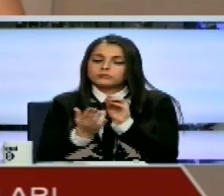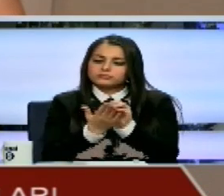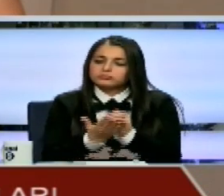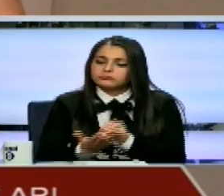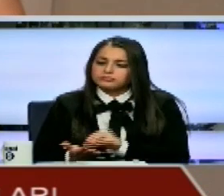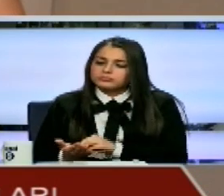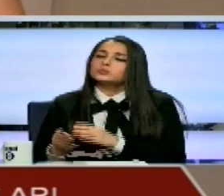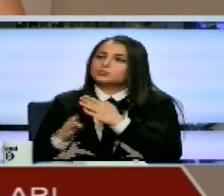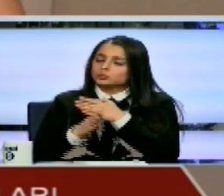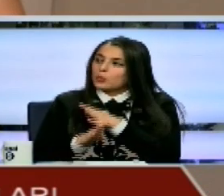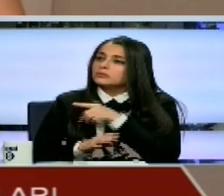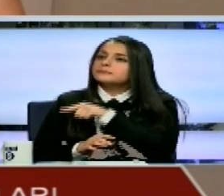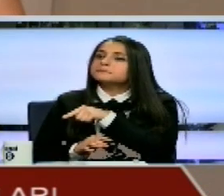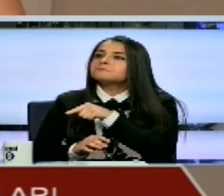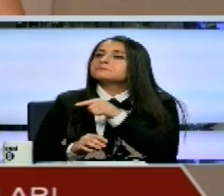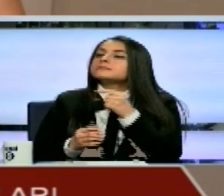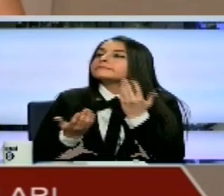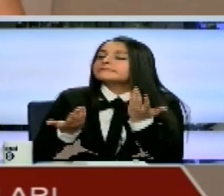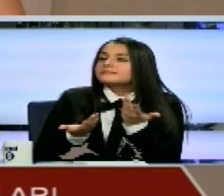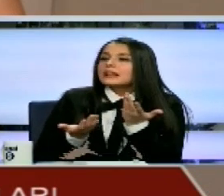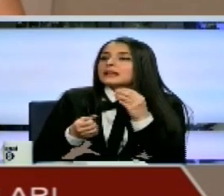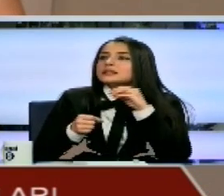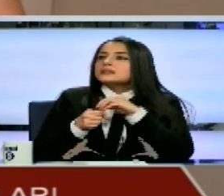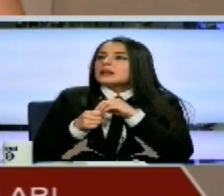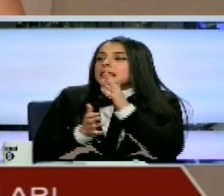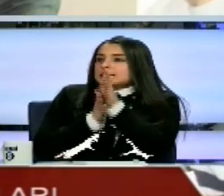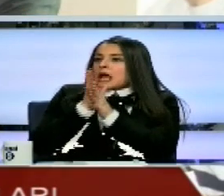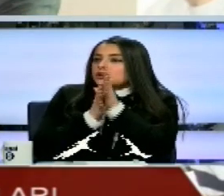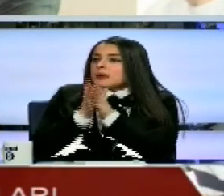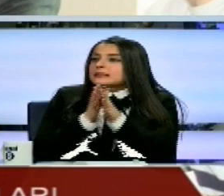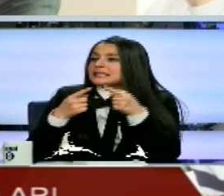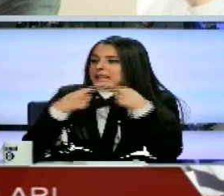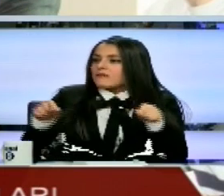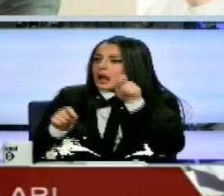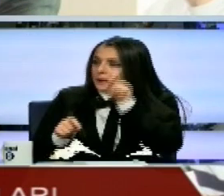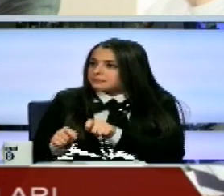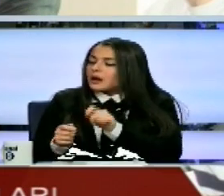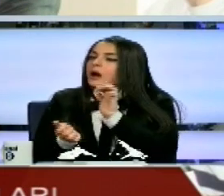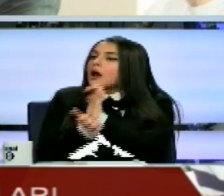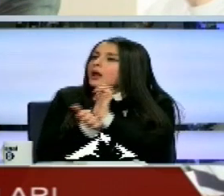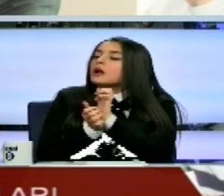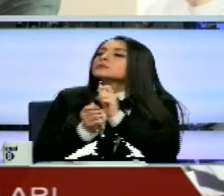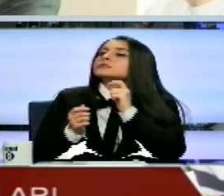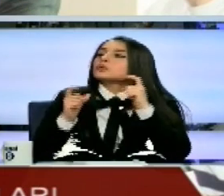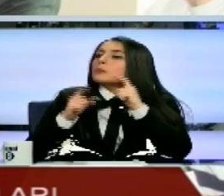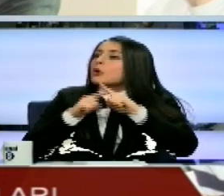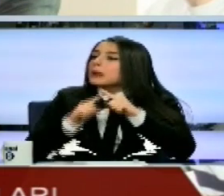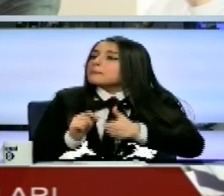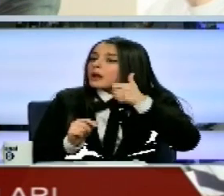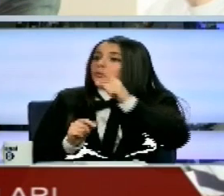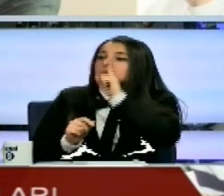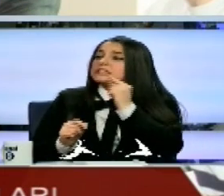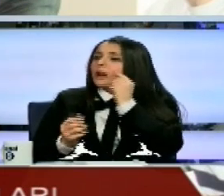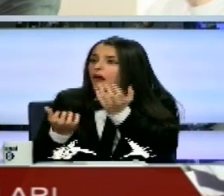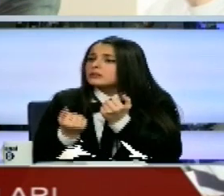Hakikaten şöyle bir tercüman sınavı yapıldı Aile Sosyal Politikalar Bakanlığı'nda ama 100 kişi